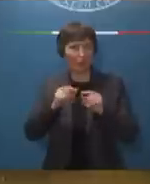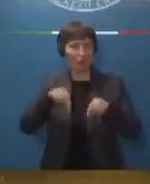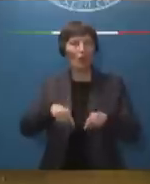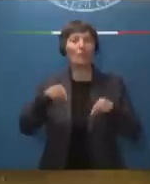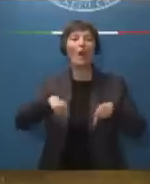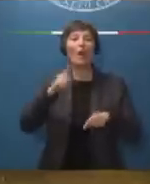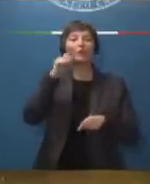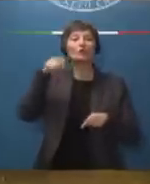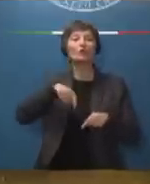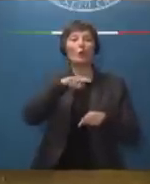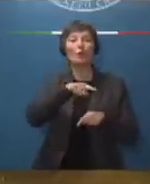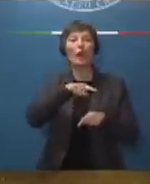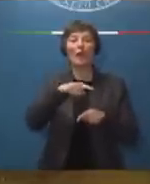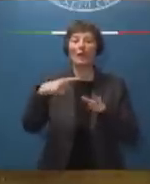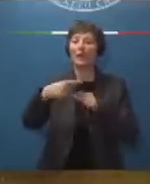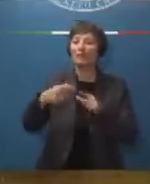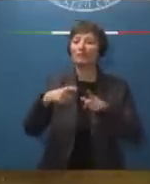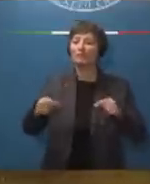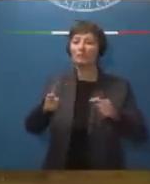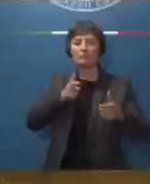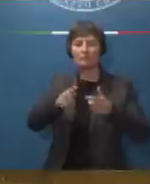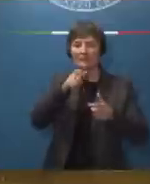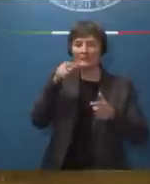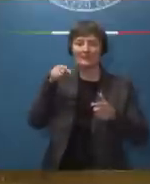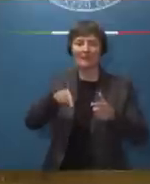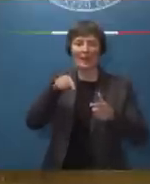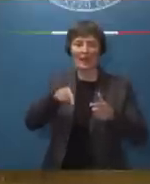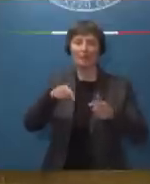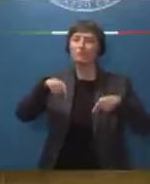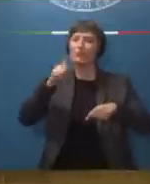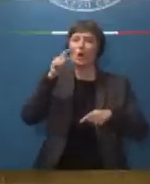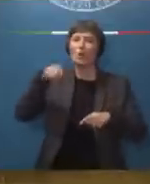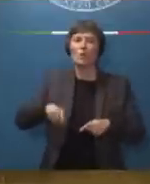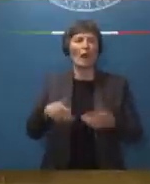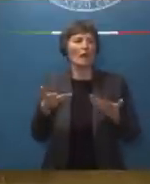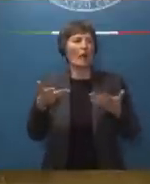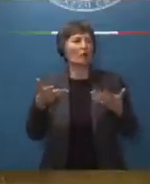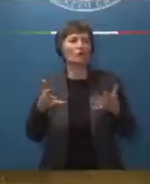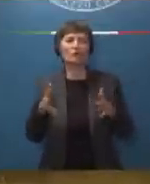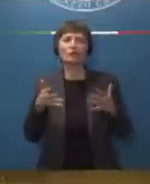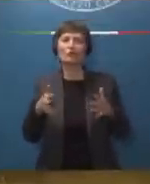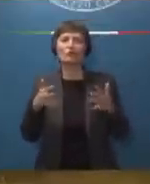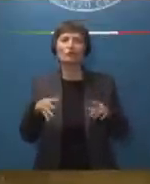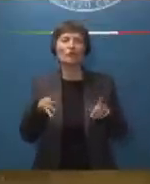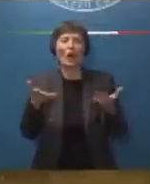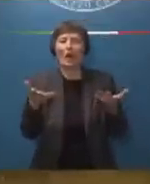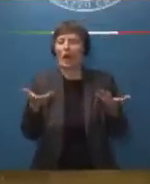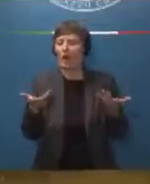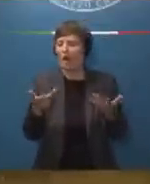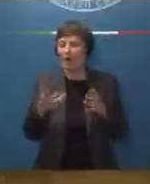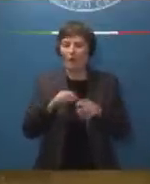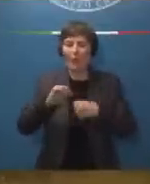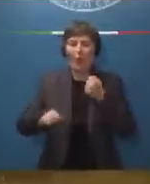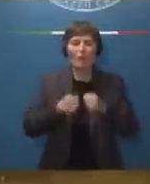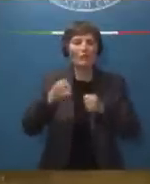nato è importante oggi l'ucrai fa praticamente ciò che avrebbe fatto un paese nato qualsiasi